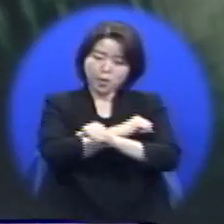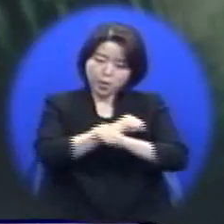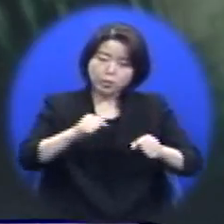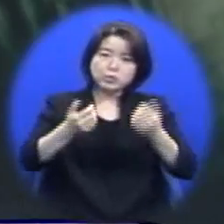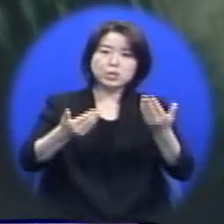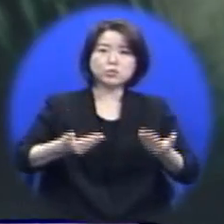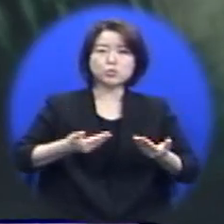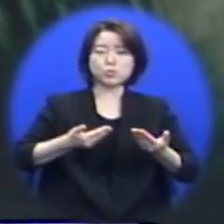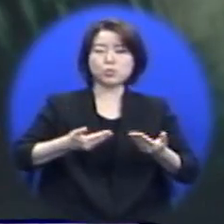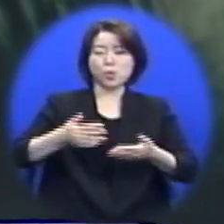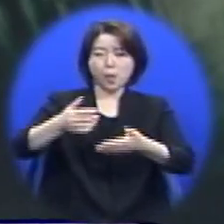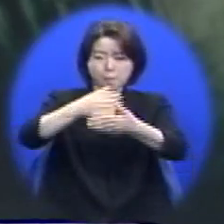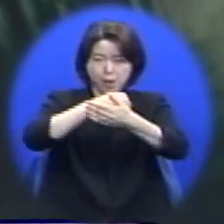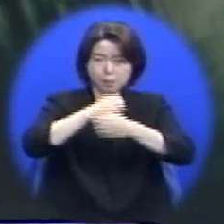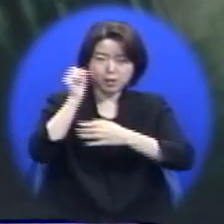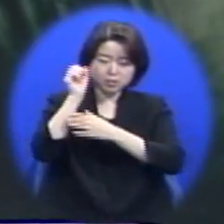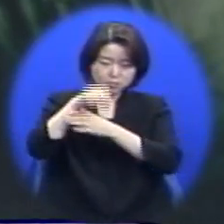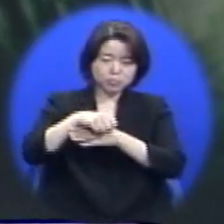용서하시고 받아주셨다.